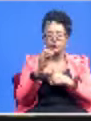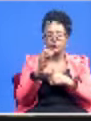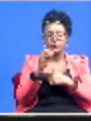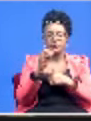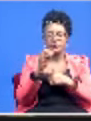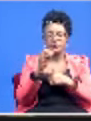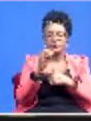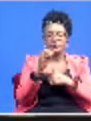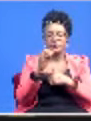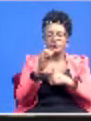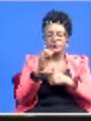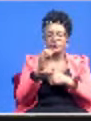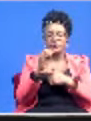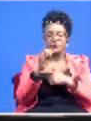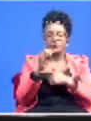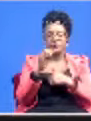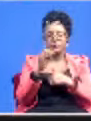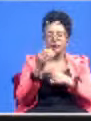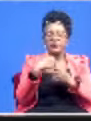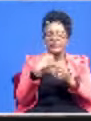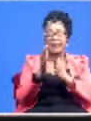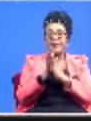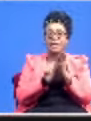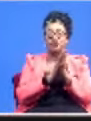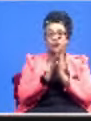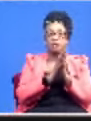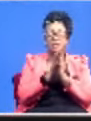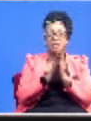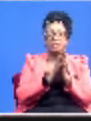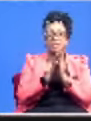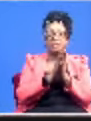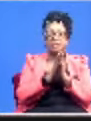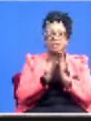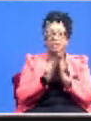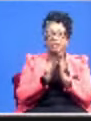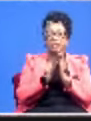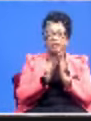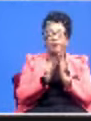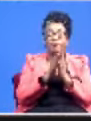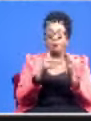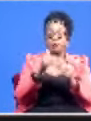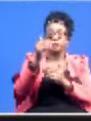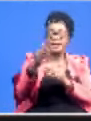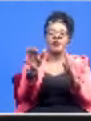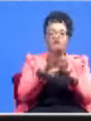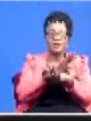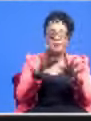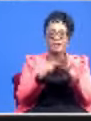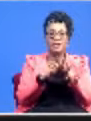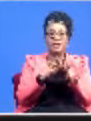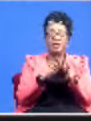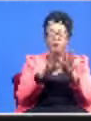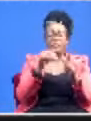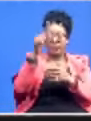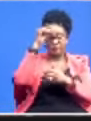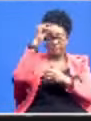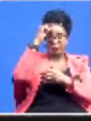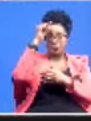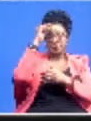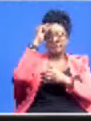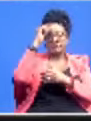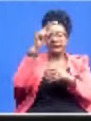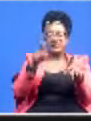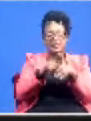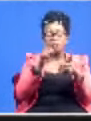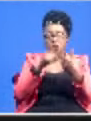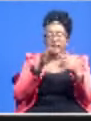is the urge to oppose everything that comes from government, even what is